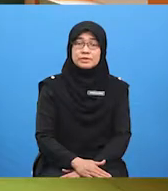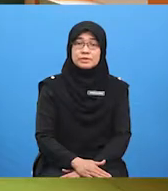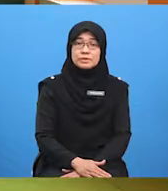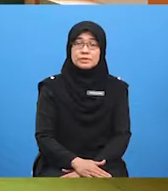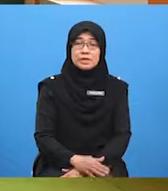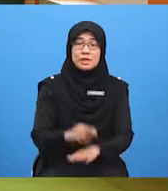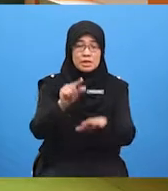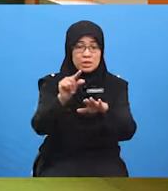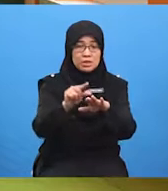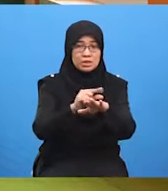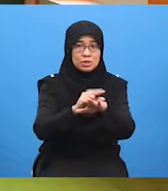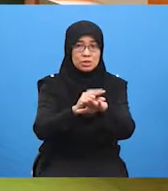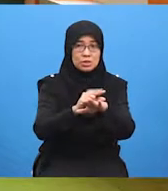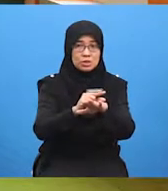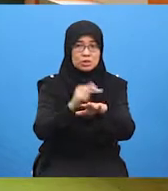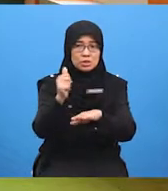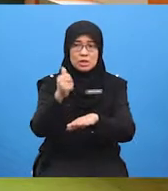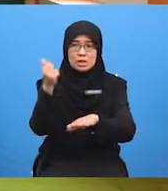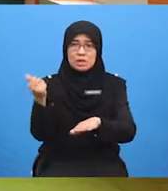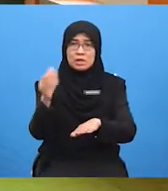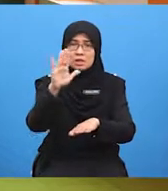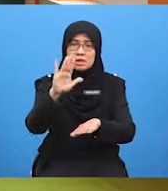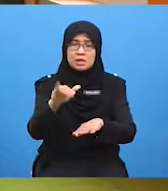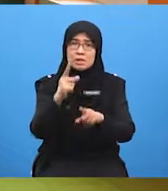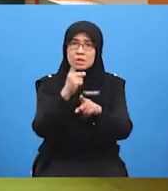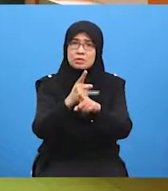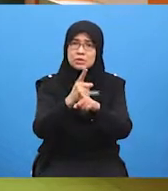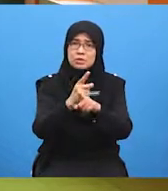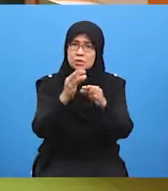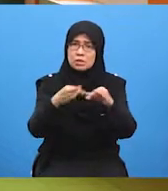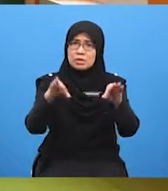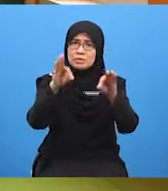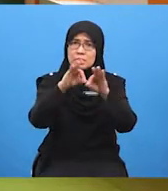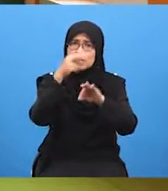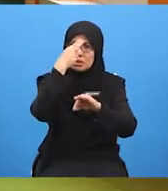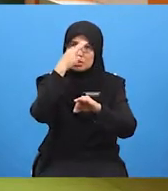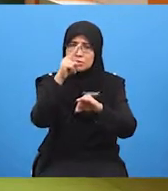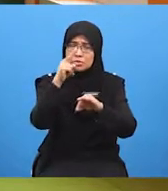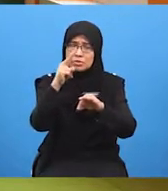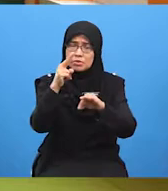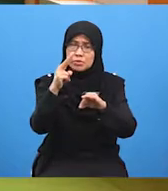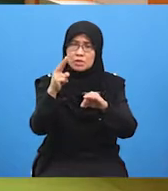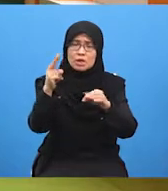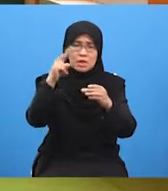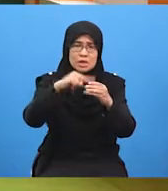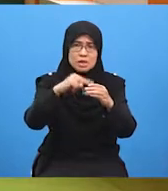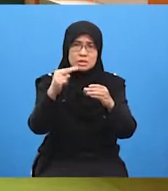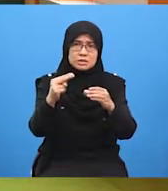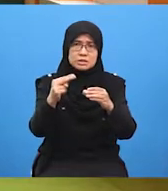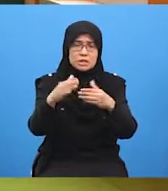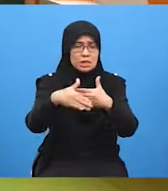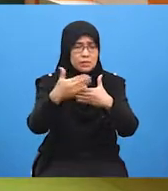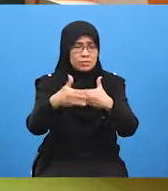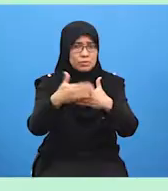Penggunaan alatan yang betul penting bagi membolehkan proses penyediaan produk menjadi mudah, lancar